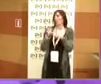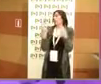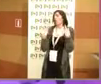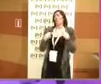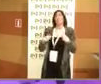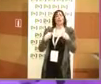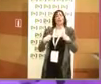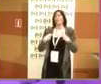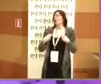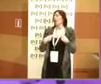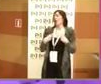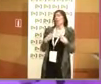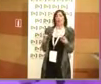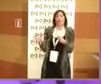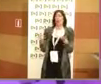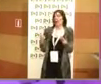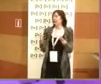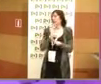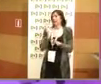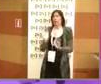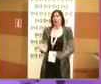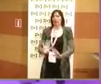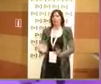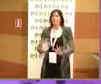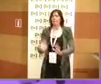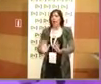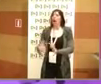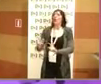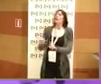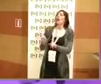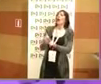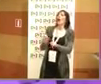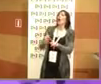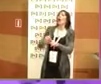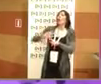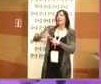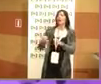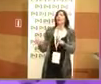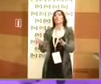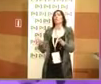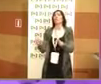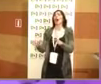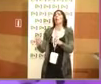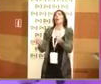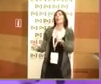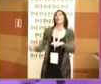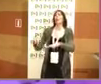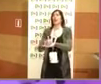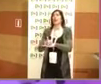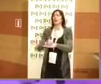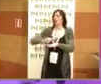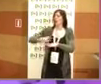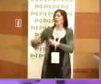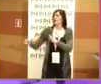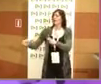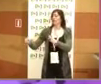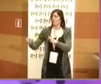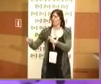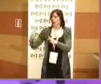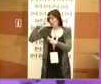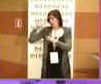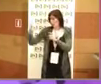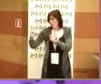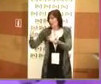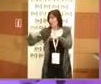fase del populismo. Dopo la raccolta del consenso cavalcando le paure, dopo il governo, la terza fase è già